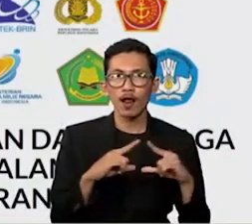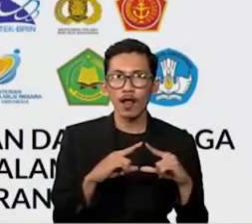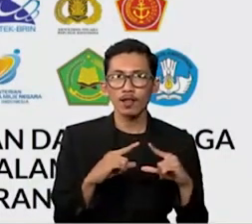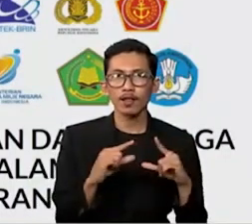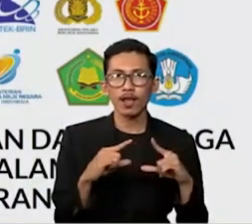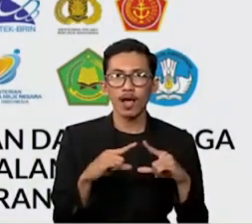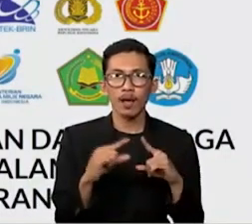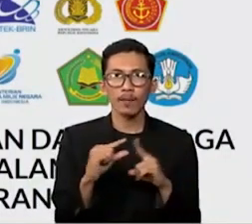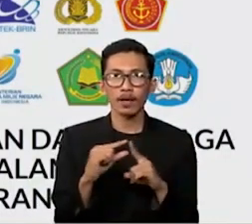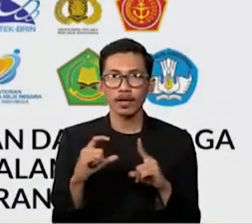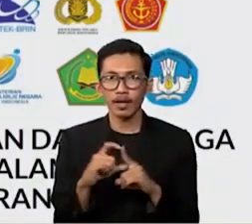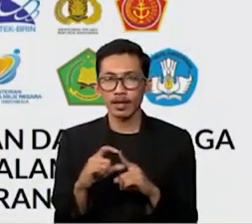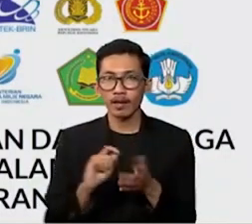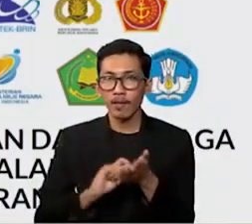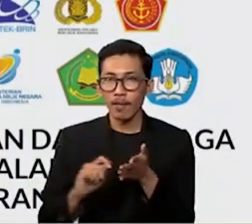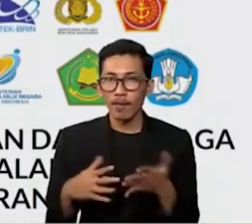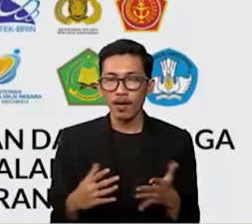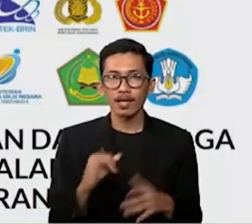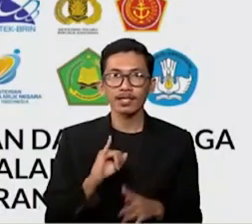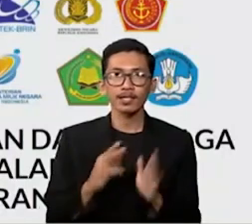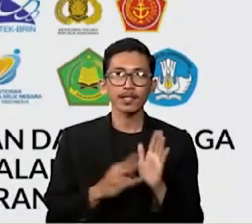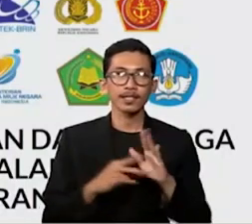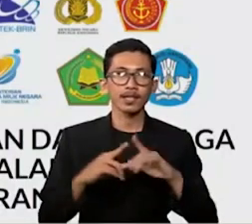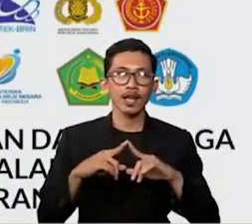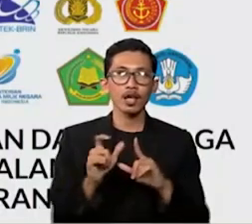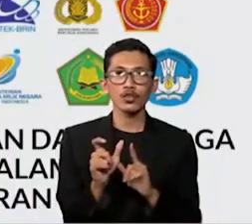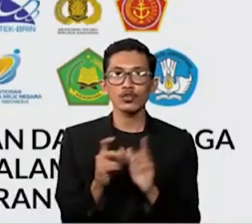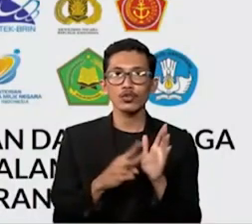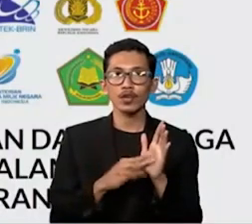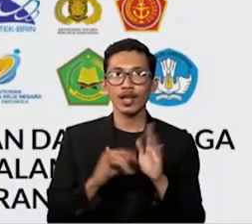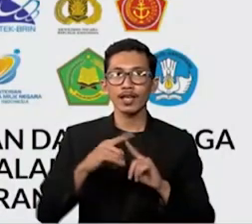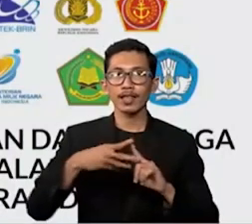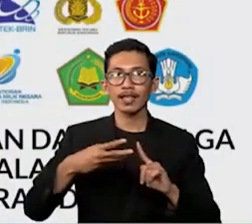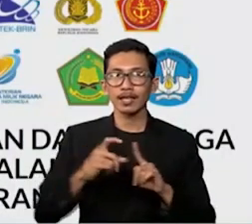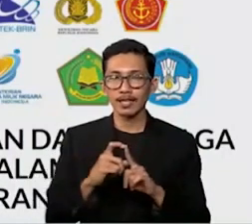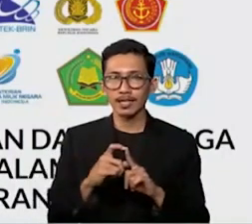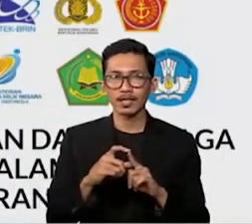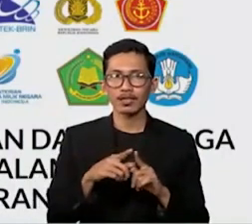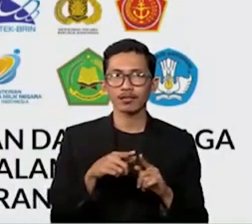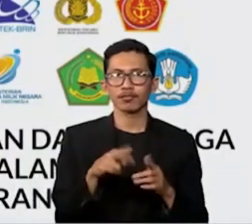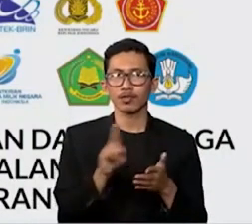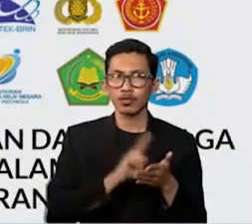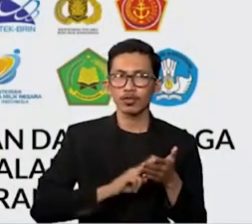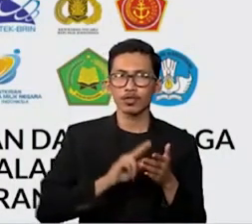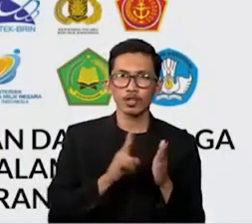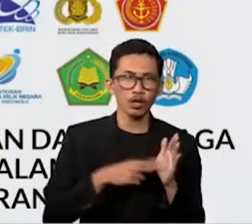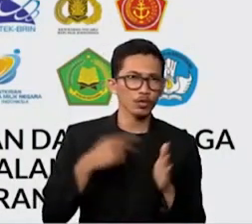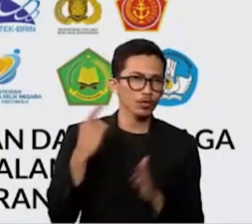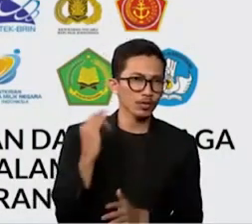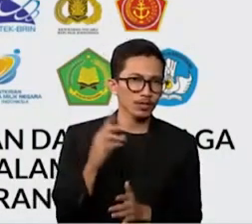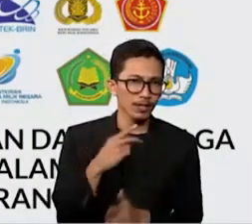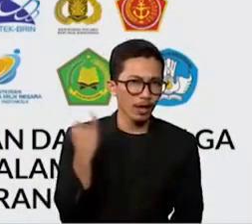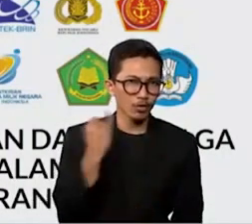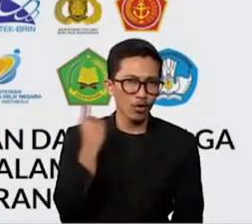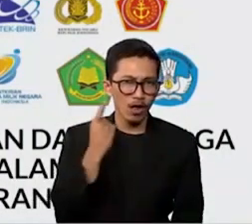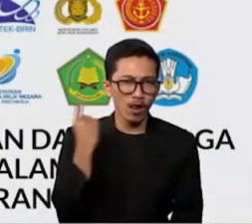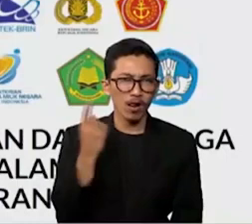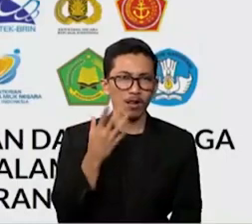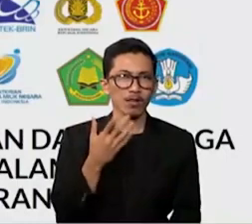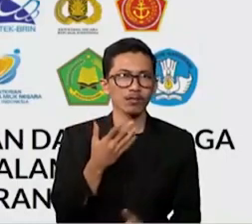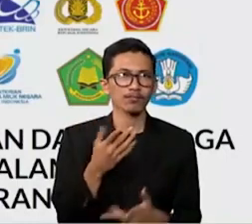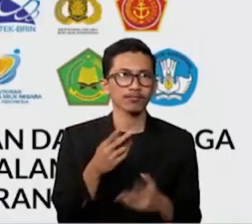bernama Ina yunited yang sesuai dengan standarisasi internasional Bandar yang ditetapkan oleh organisasi